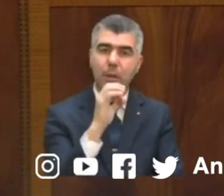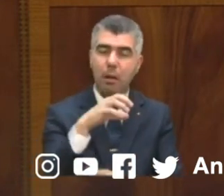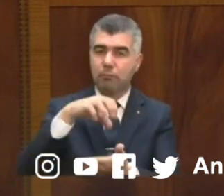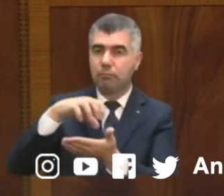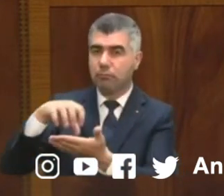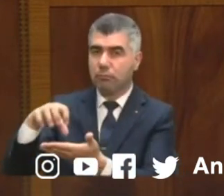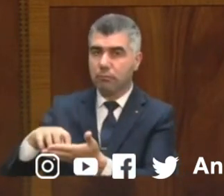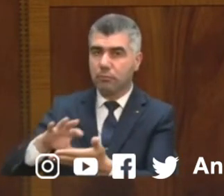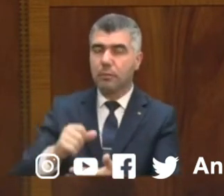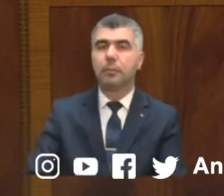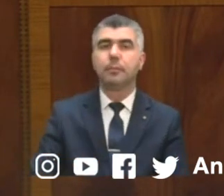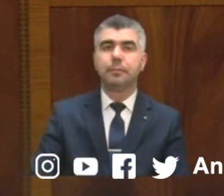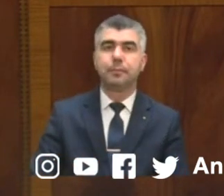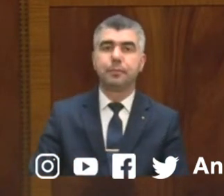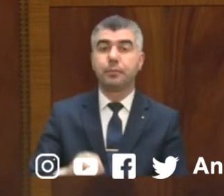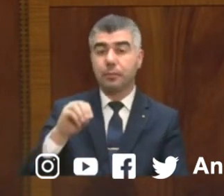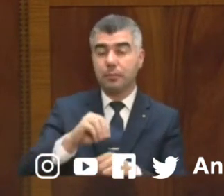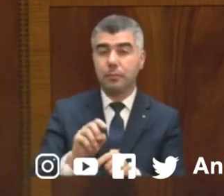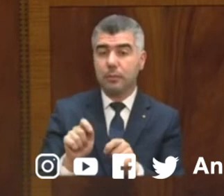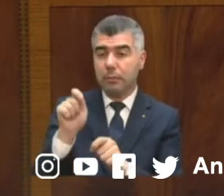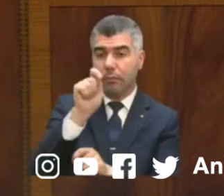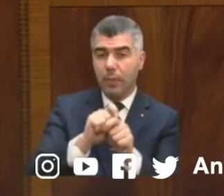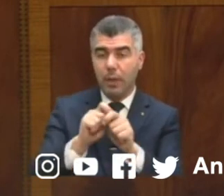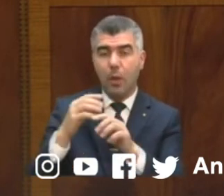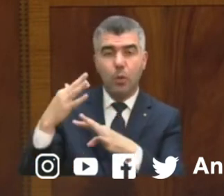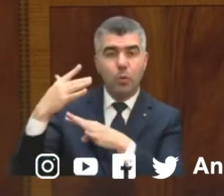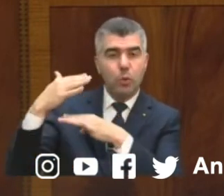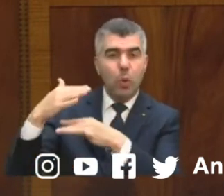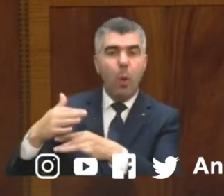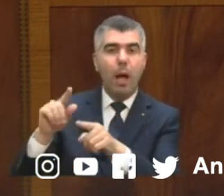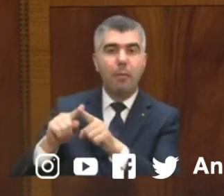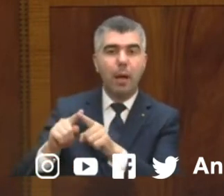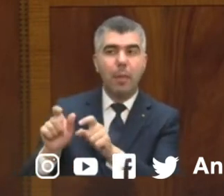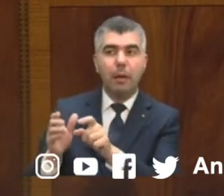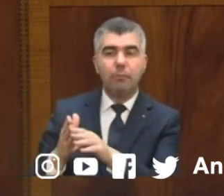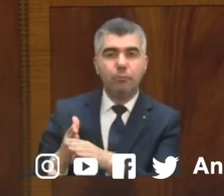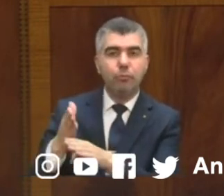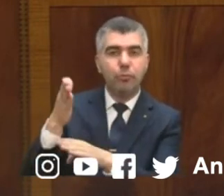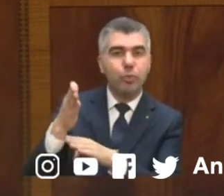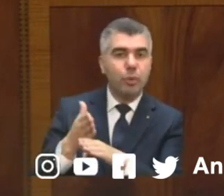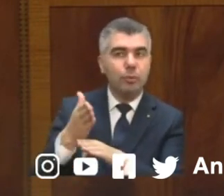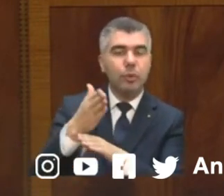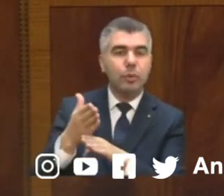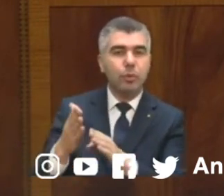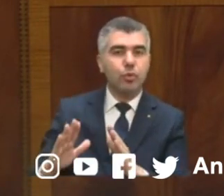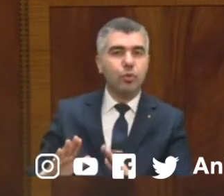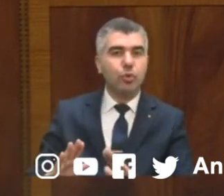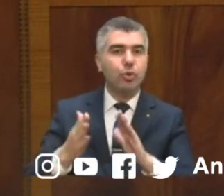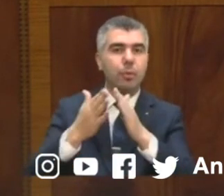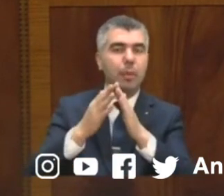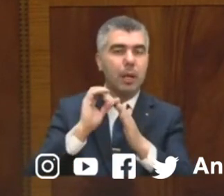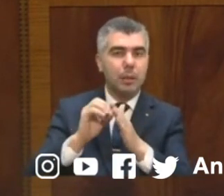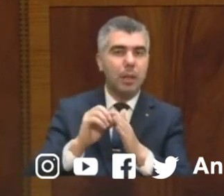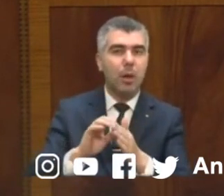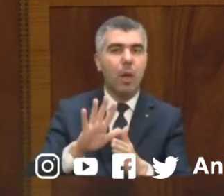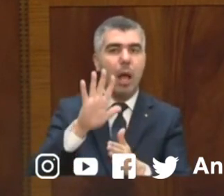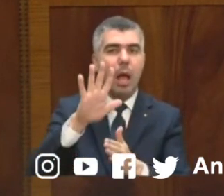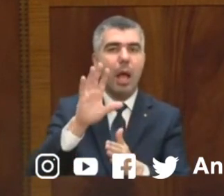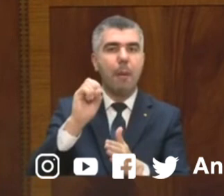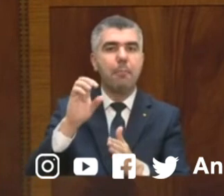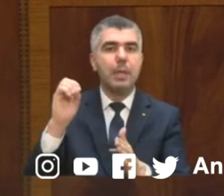والغابات، تطوير وتعزيز السياحة الإيكولوجية في المنتزه الوطني لتبقال، وتوزيع 5000